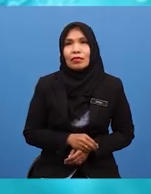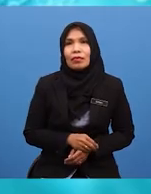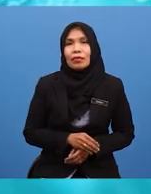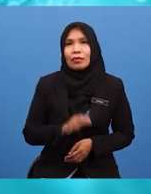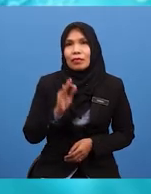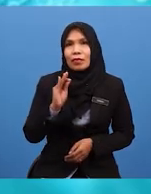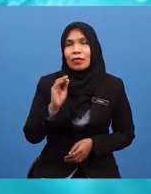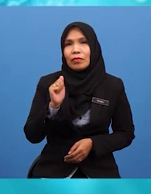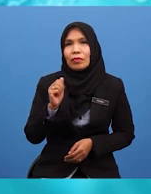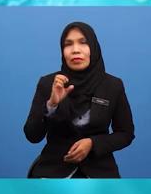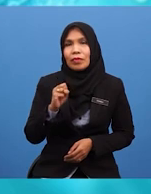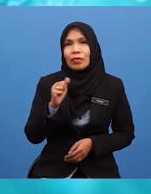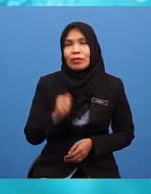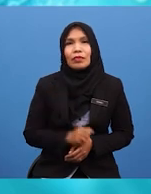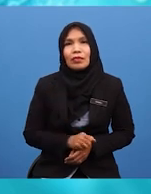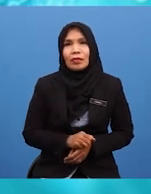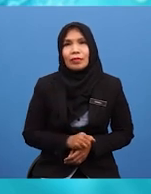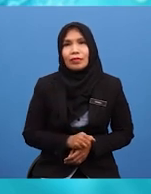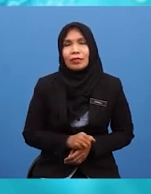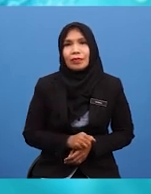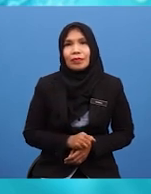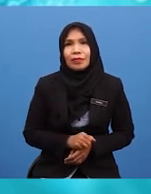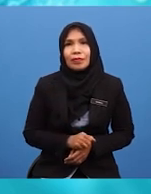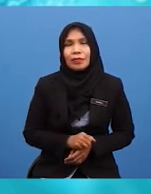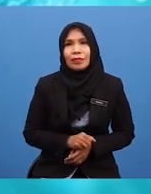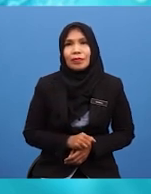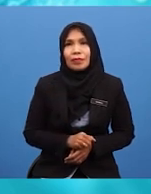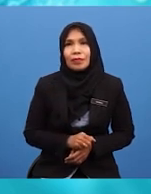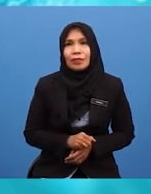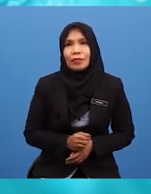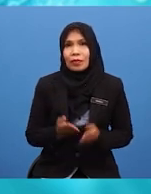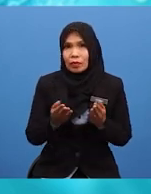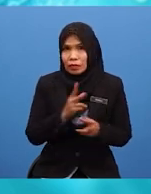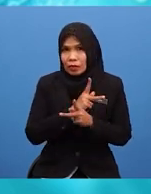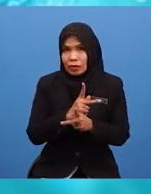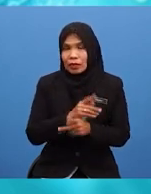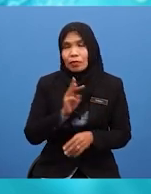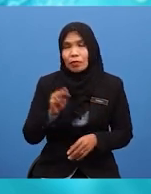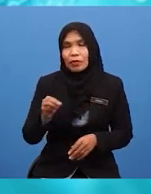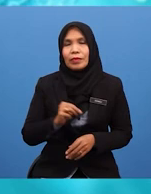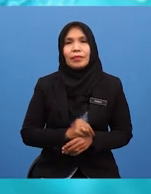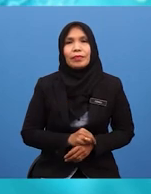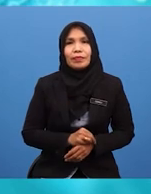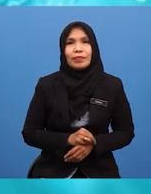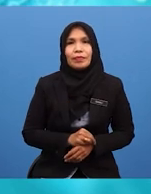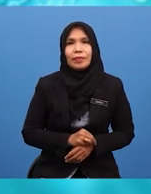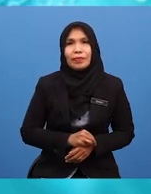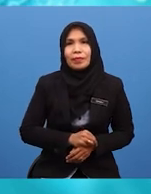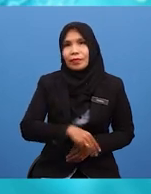Terima kasih murid-murid di atas tumpuan dan perhatian yang diberikan